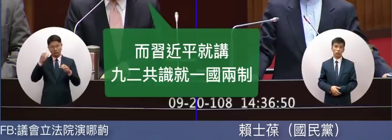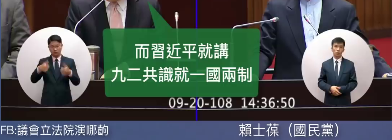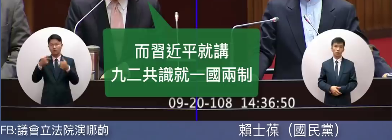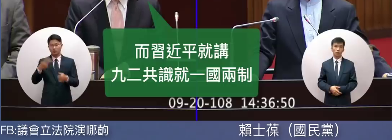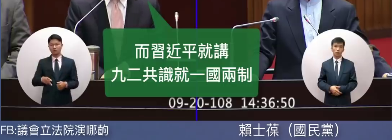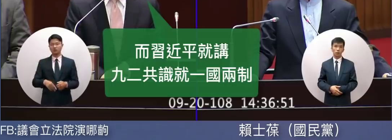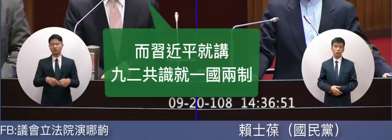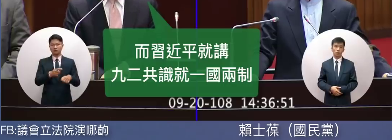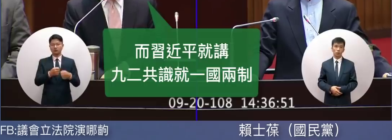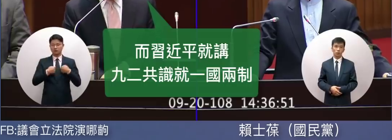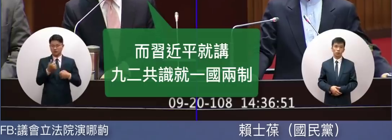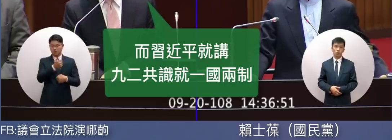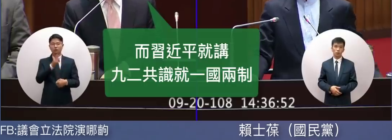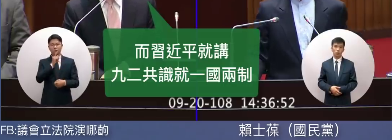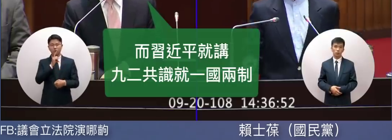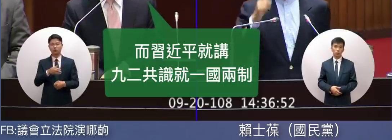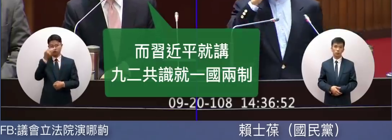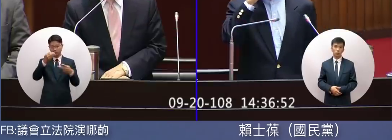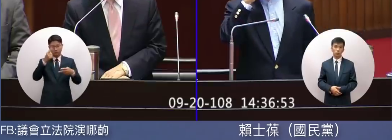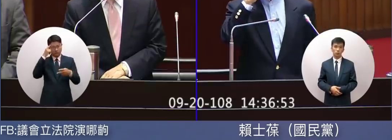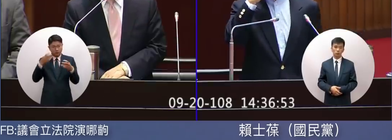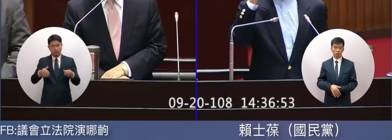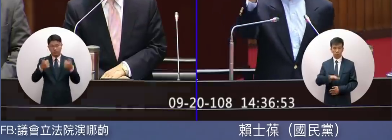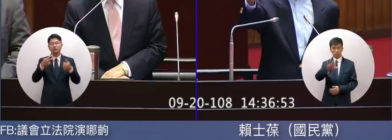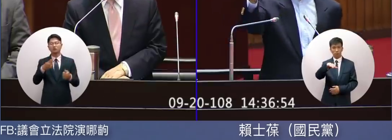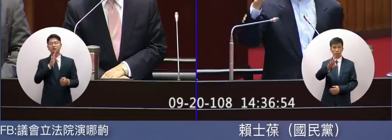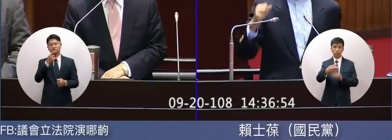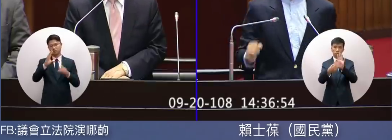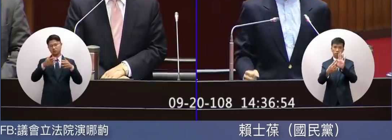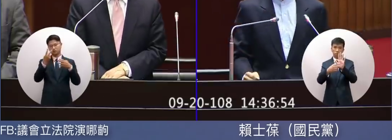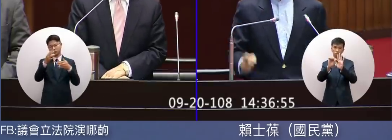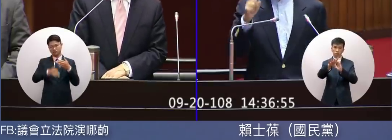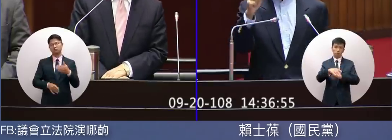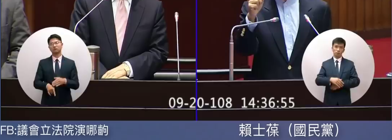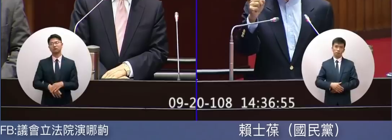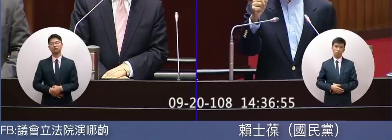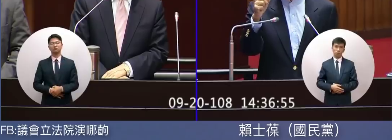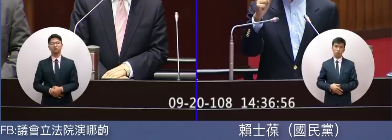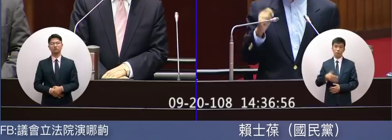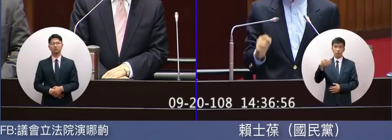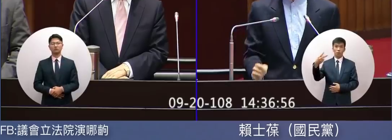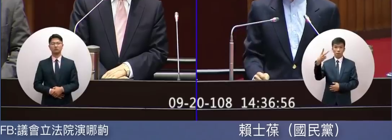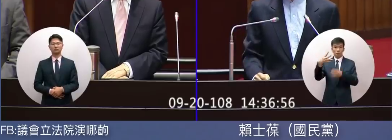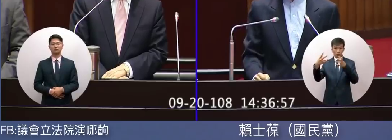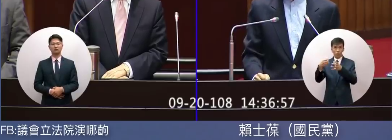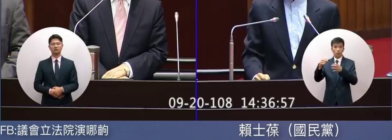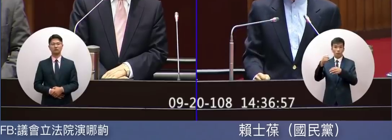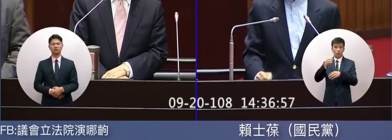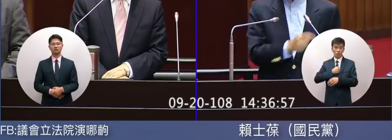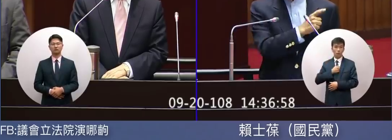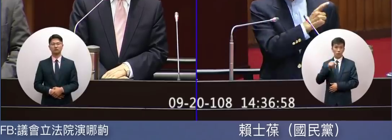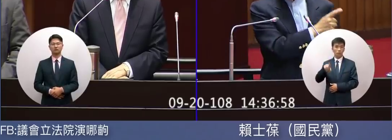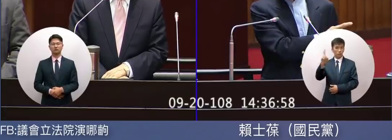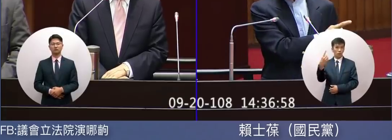讲九二共识就一国两制。 来，副院长，我讲一下你本听的哦。九二共识当初